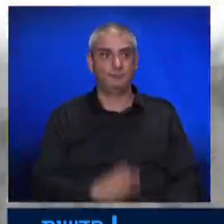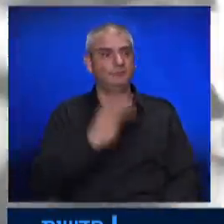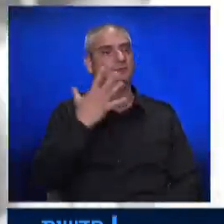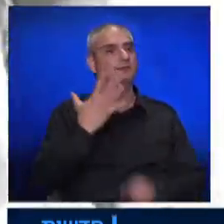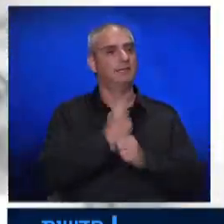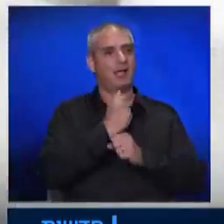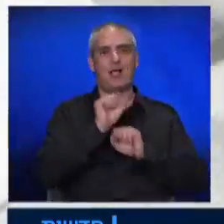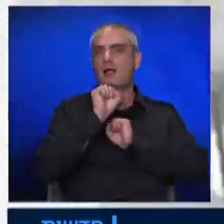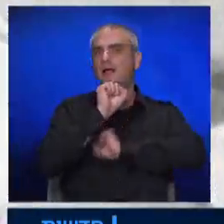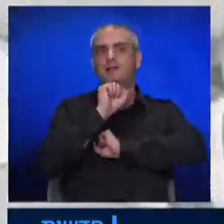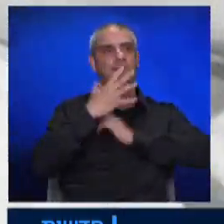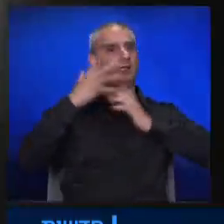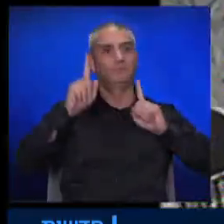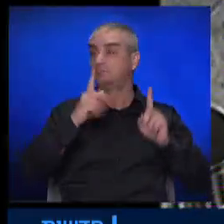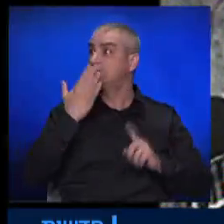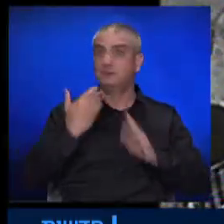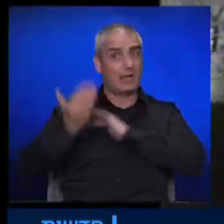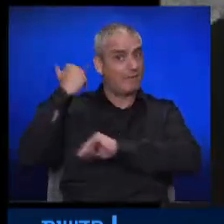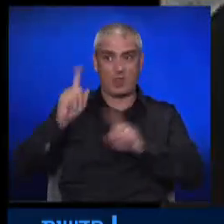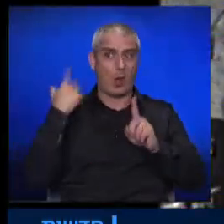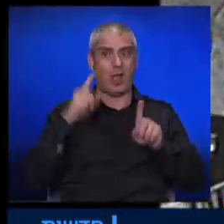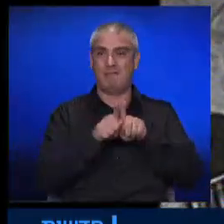הערצה שלא נראו כמותם לפני כן בישראל.